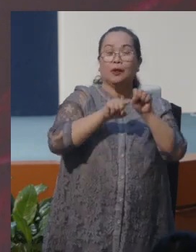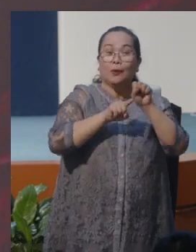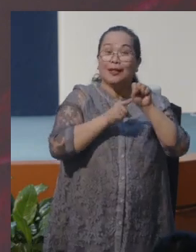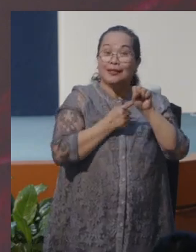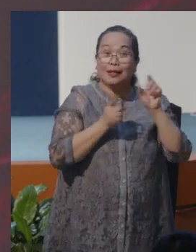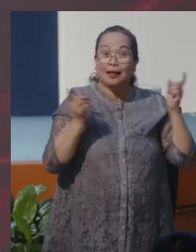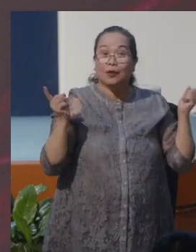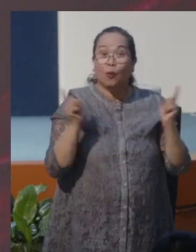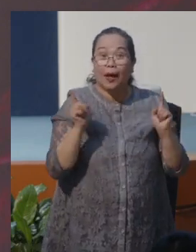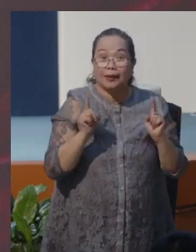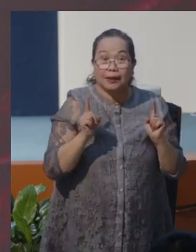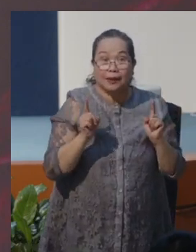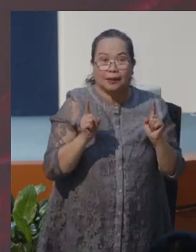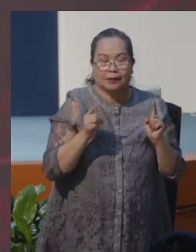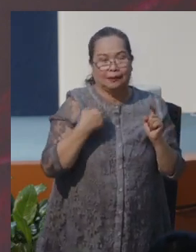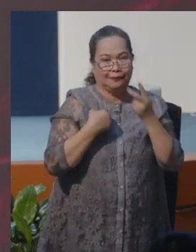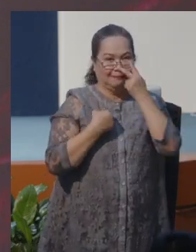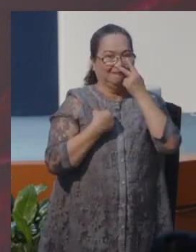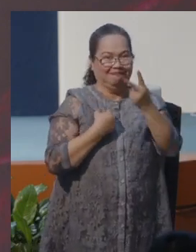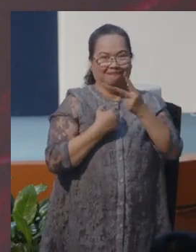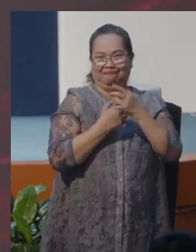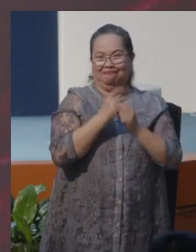mga kapatid ay ito.